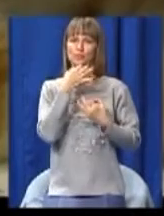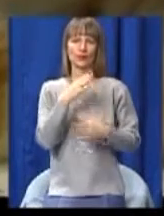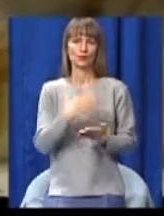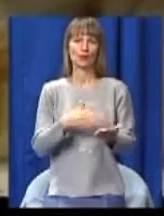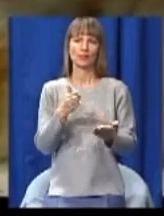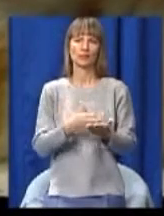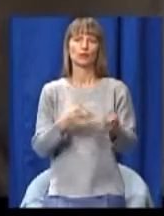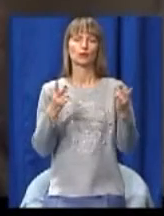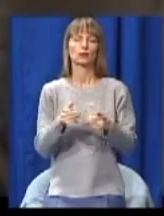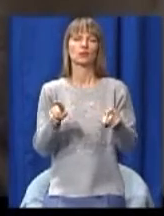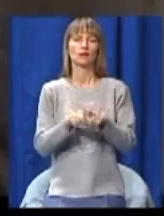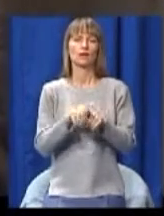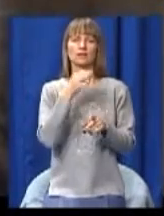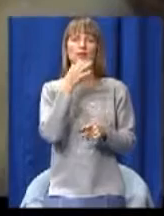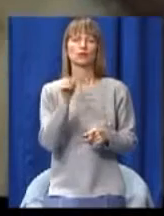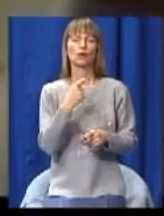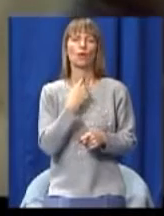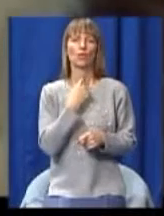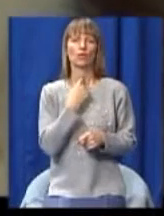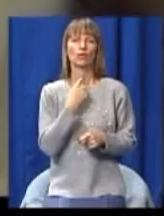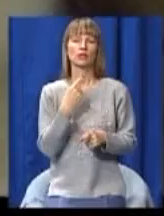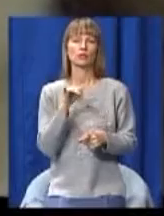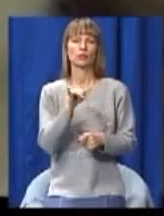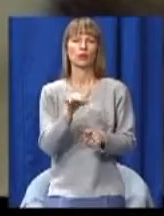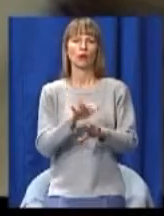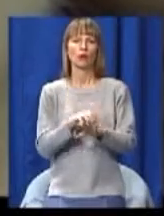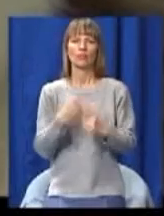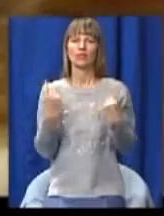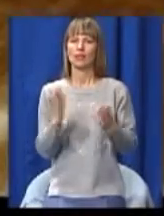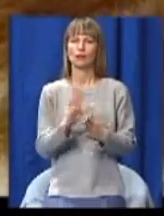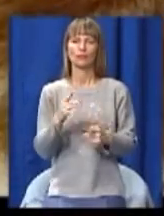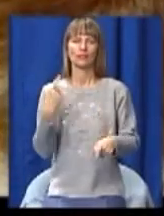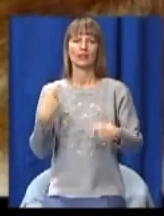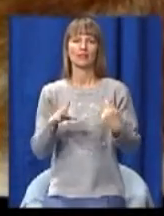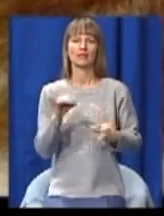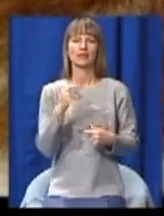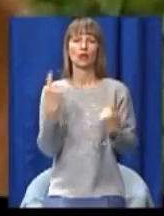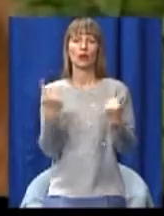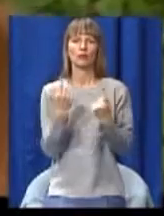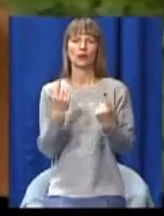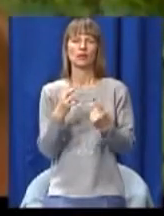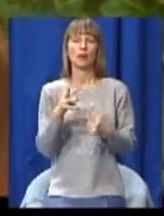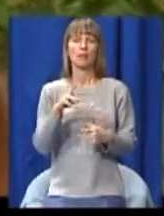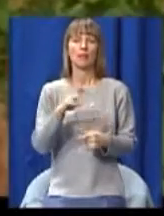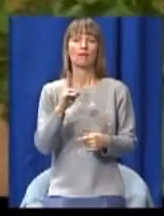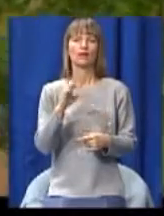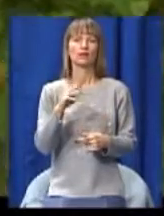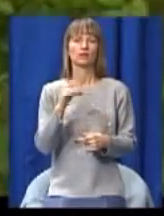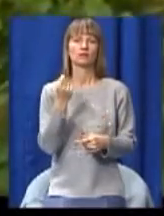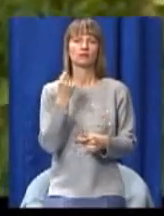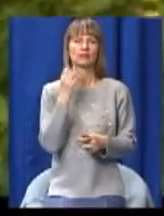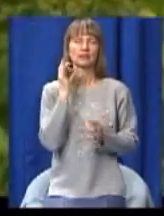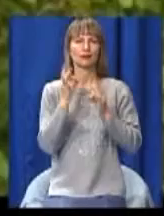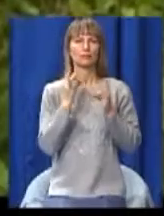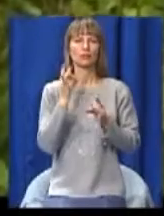вподоби. Варто також відзначити голос скоттіш фолда. Він незвичний, відрізняється від звичайного муркотіння, трохи